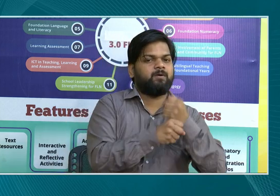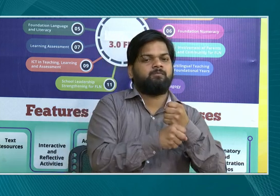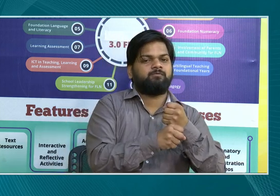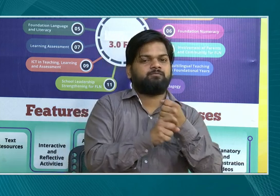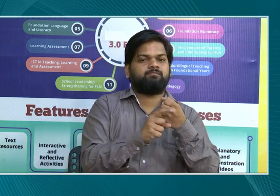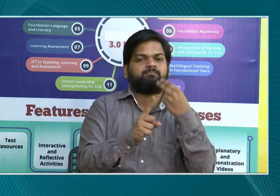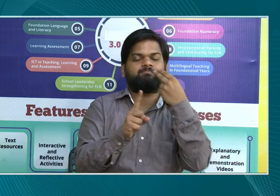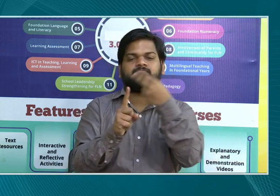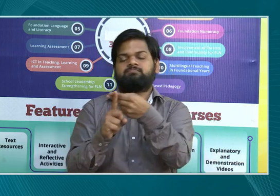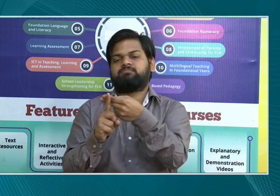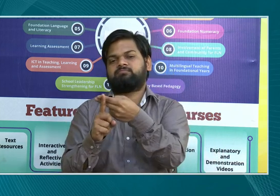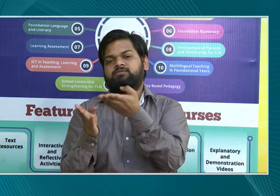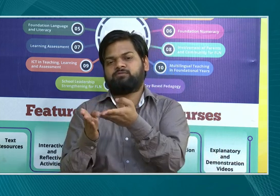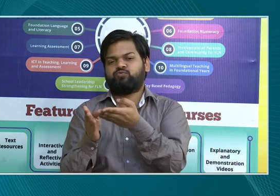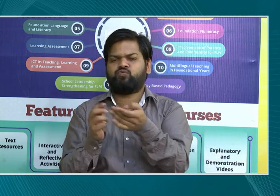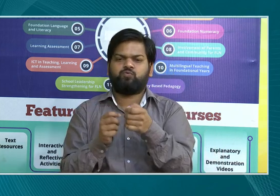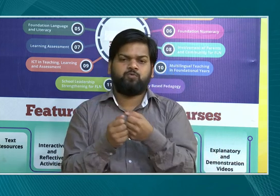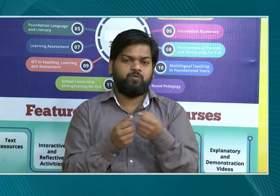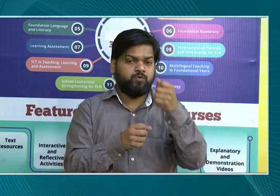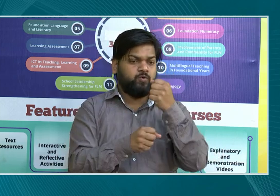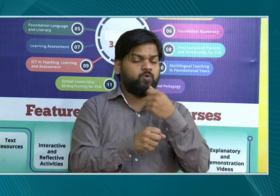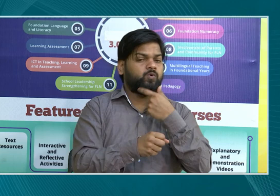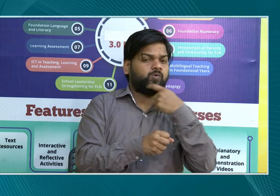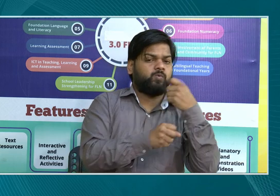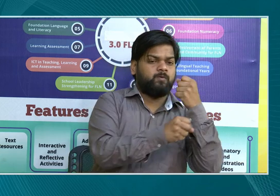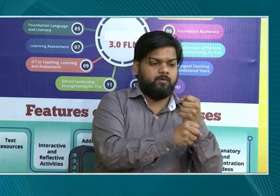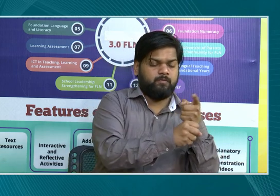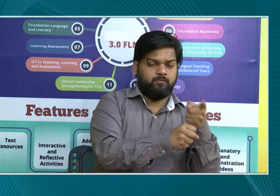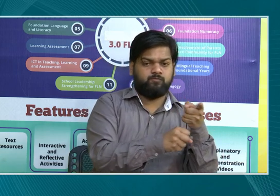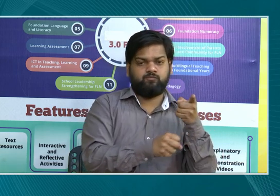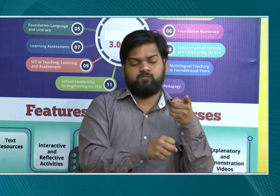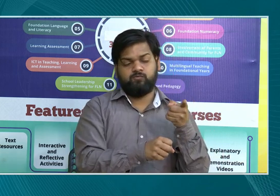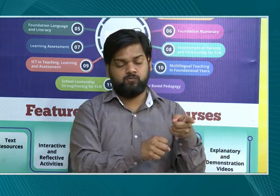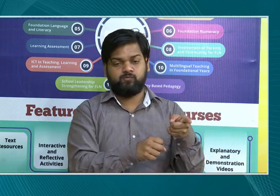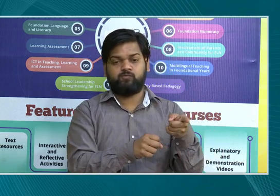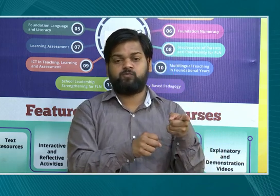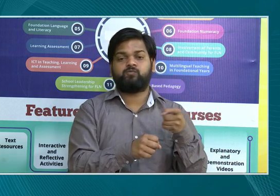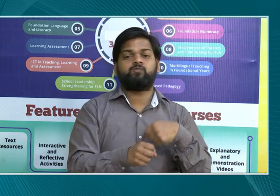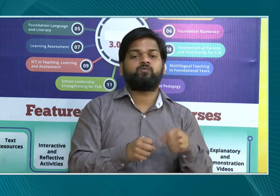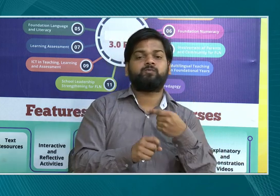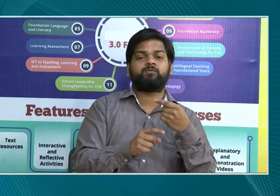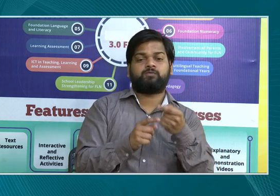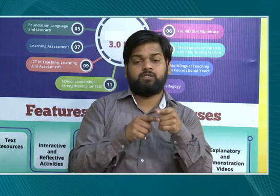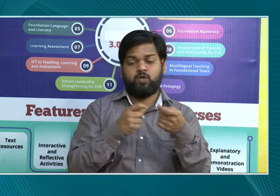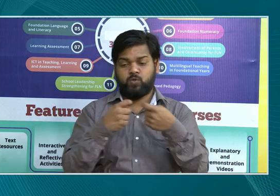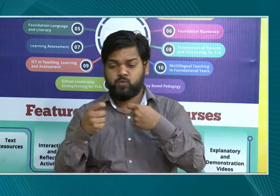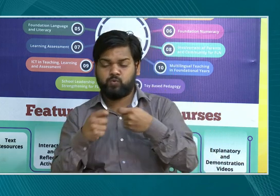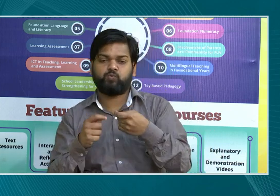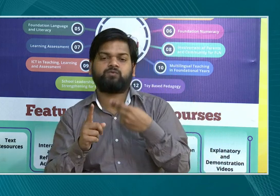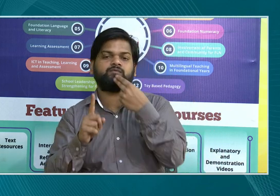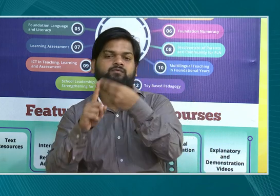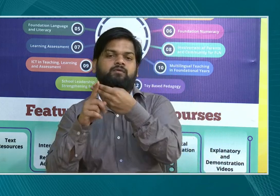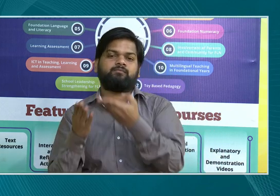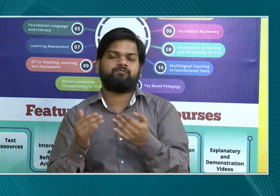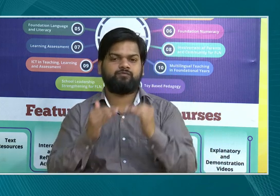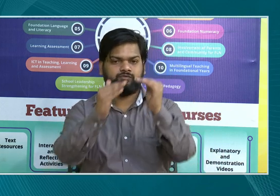के ऊपर हुकूमत कर रहे द ये उन लोगों पर सवाल था उसे वो भारत सरकार कहते हैं तो अगला सवाल